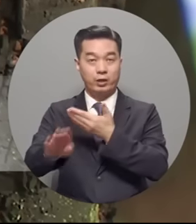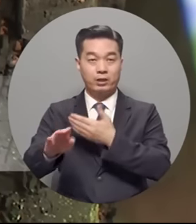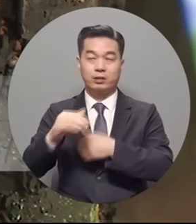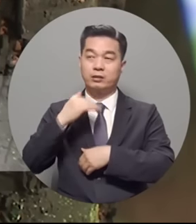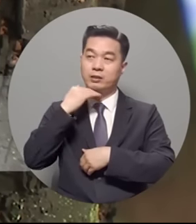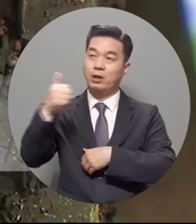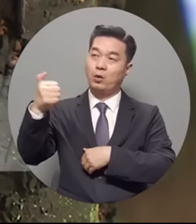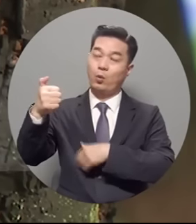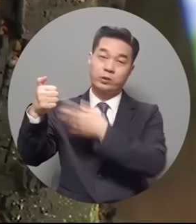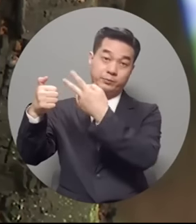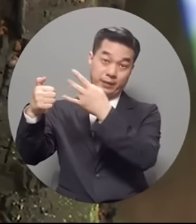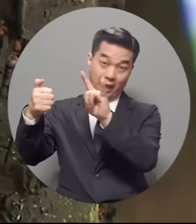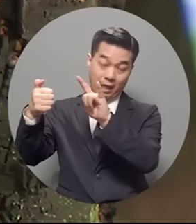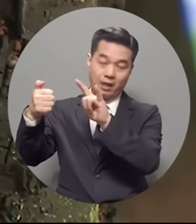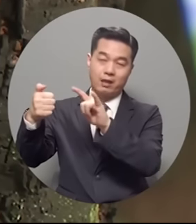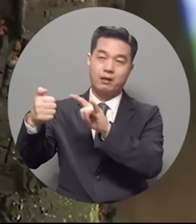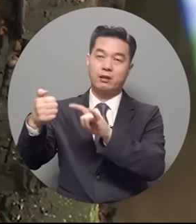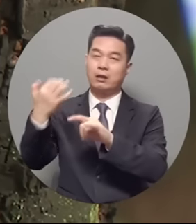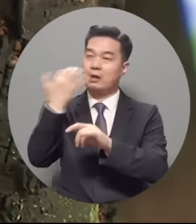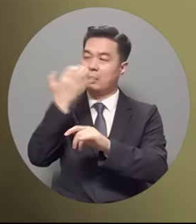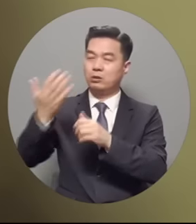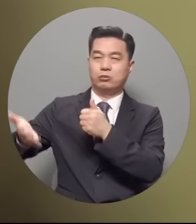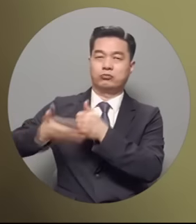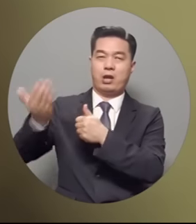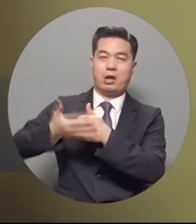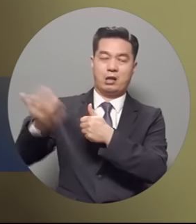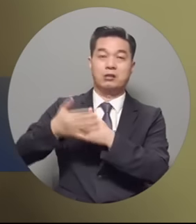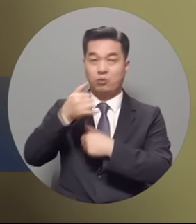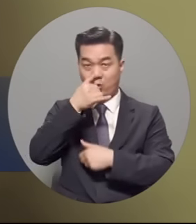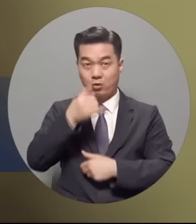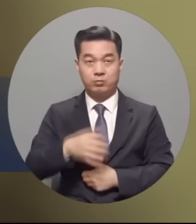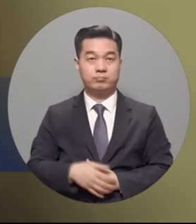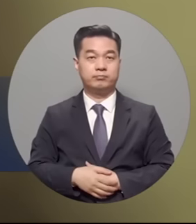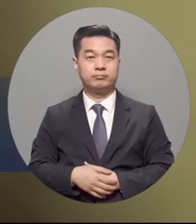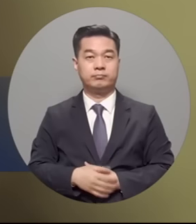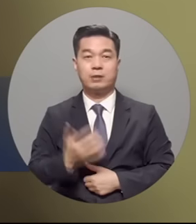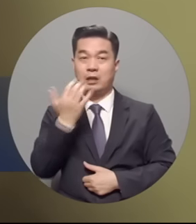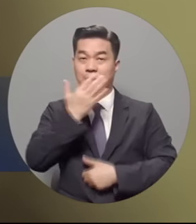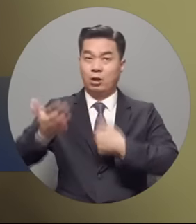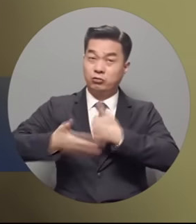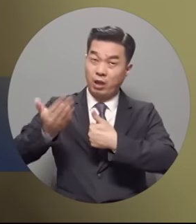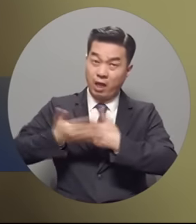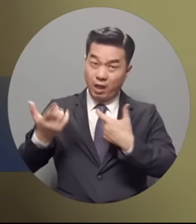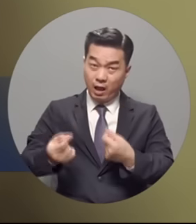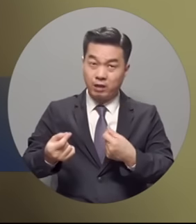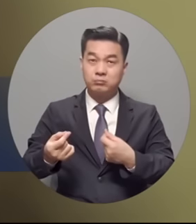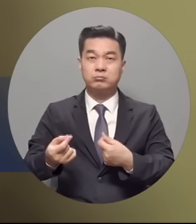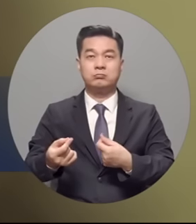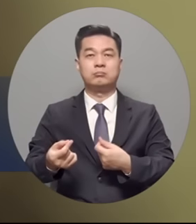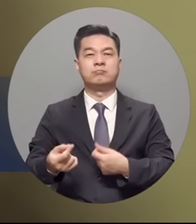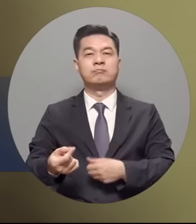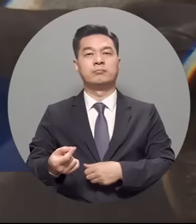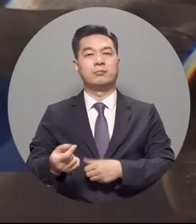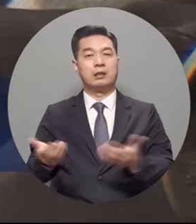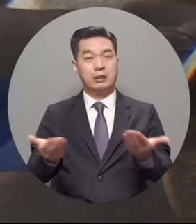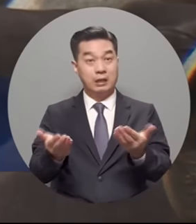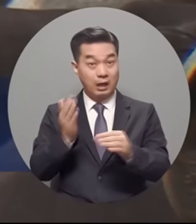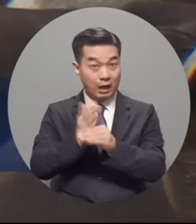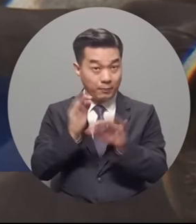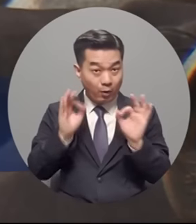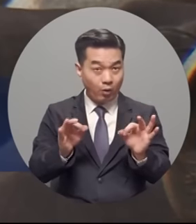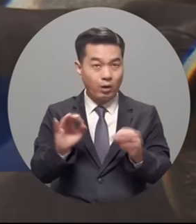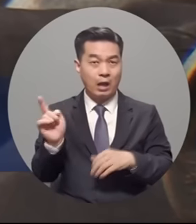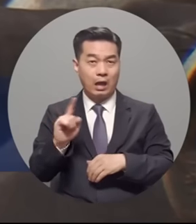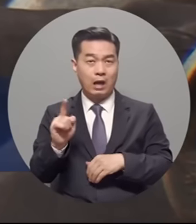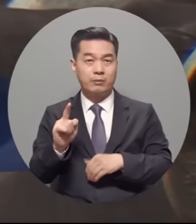상사로부터 상습 성추행을 당했습니다. 그런 성추행 같은 일을 이제 겪으면서 하다 보니까